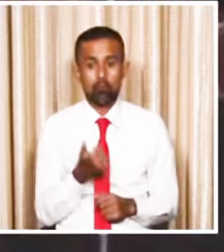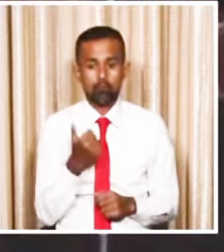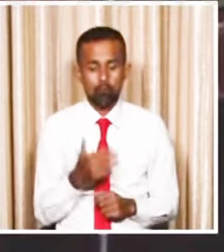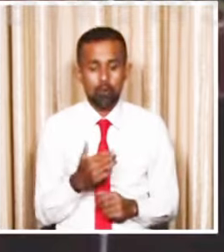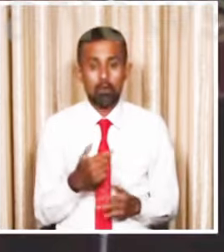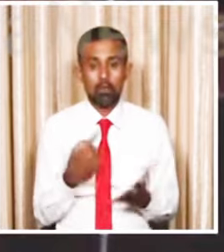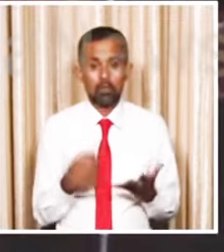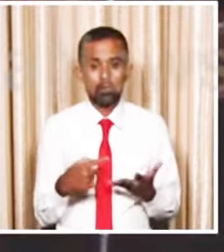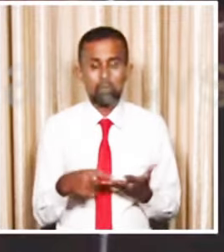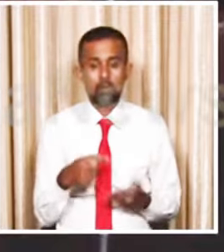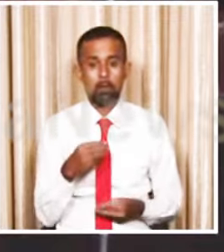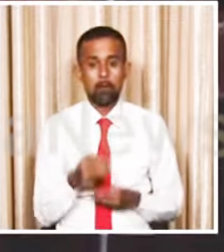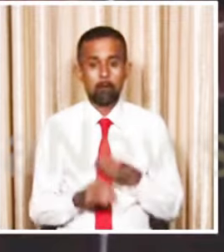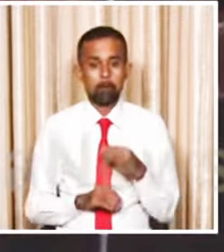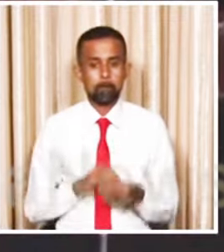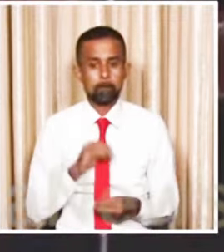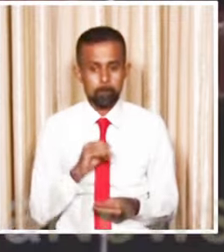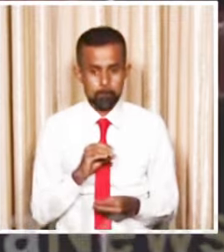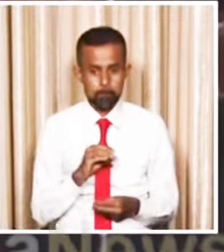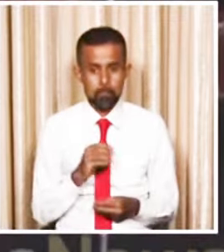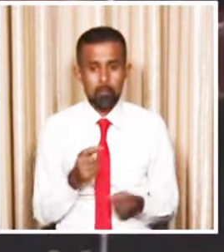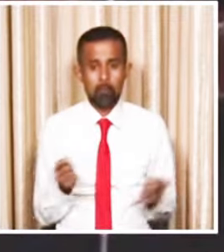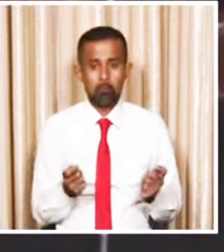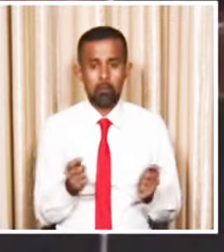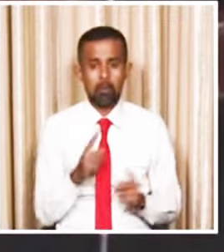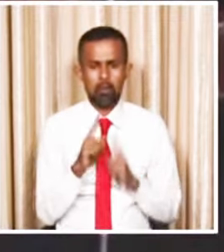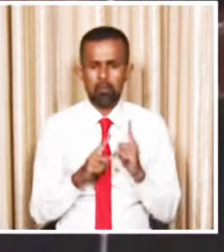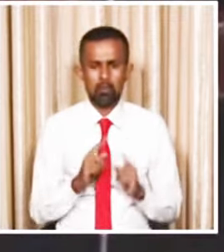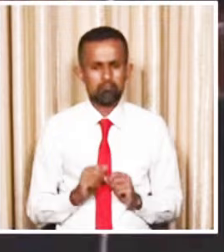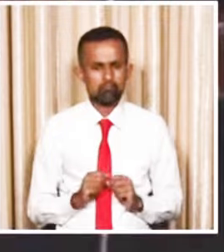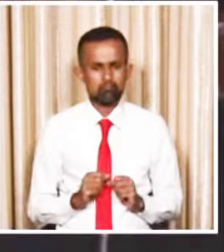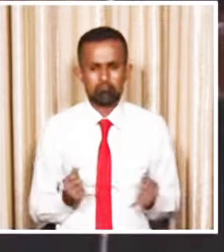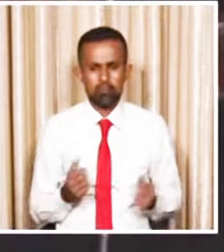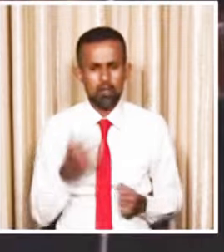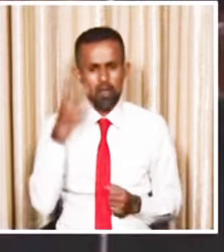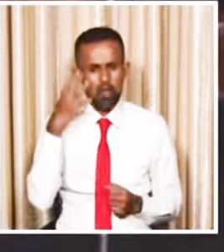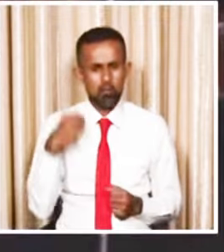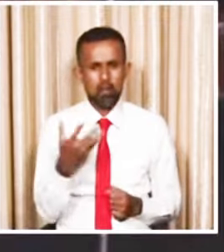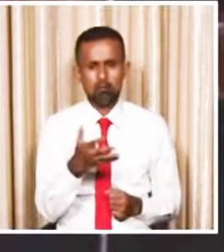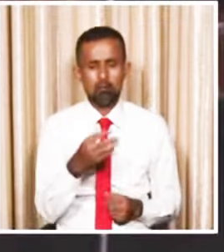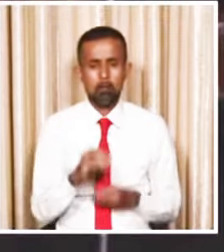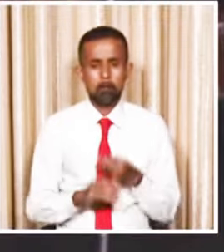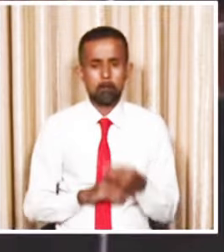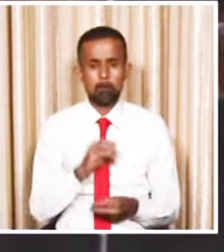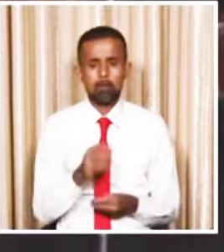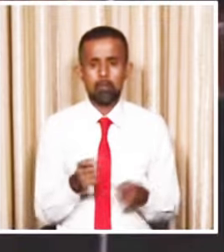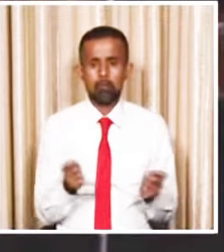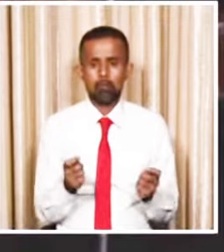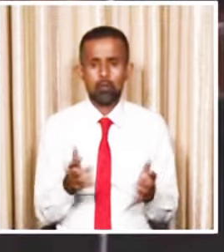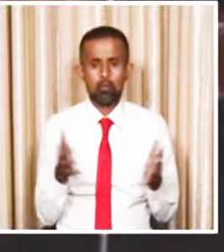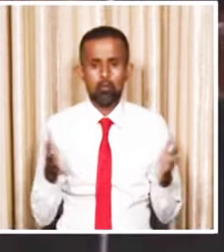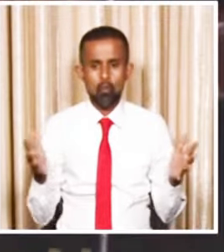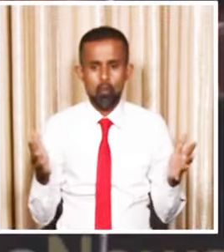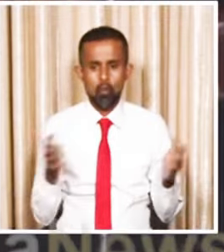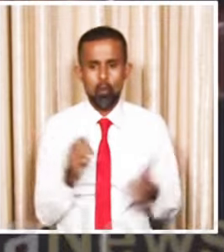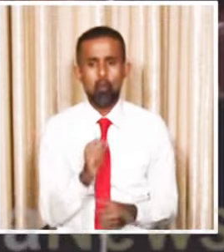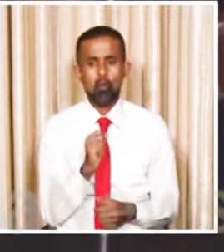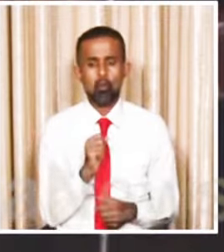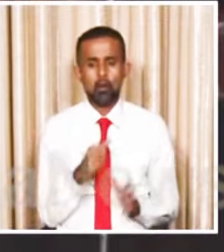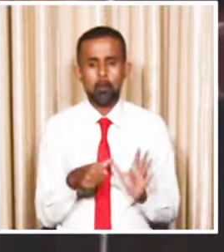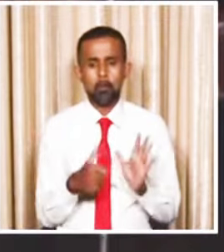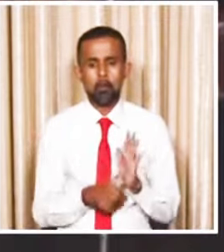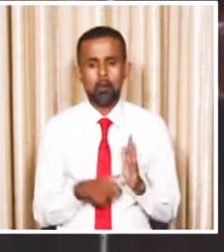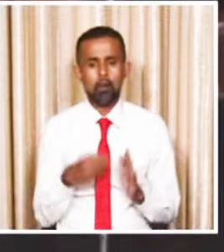సాధక ప్రాగ్ధన వెళ్దపుల బహు దిన కథా కరాన్ని నతి బహు దిన కమత కల దిన ప్రాగ్ధన వెళ్దపుల పులుల కరాన్ని కోమదు కీన కారణం మీ